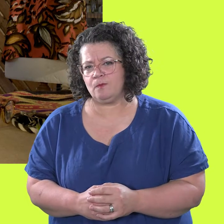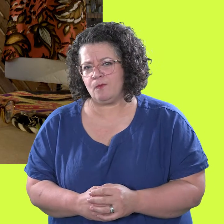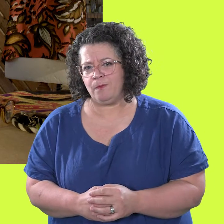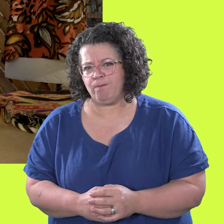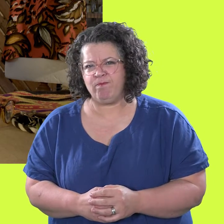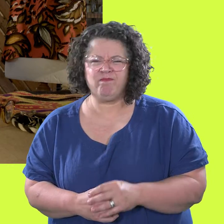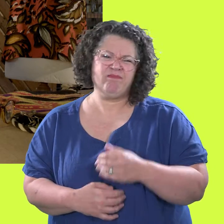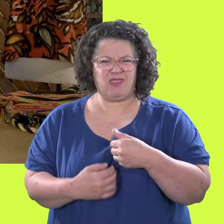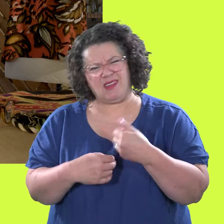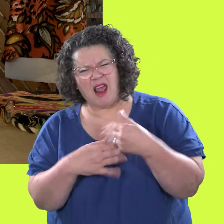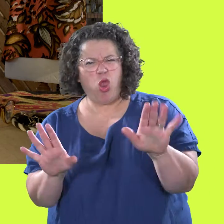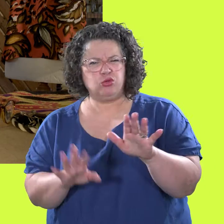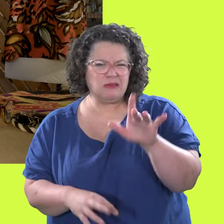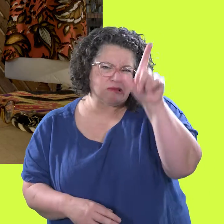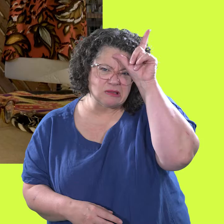Ceri graffi, Sado.